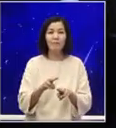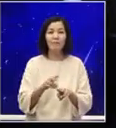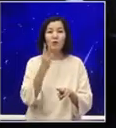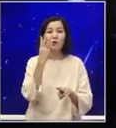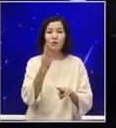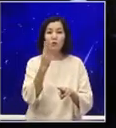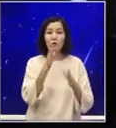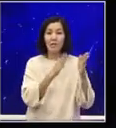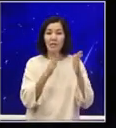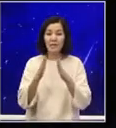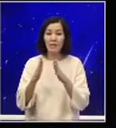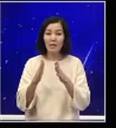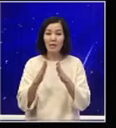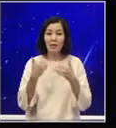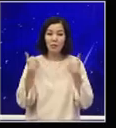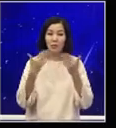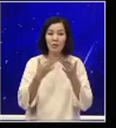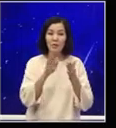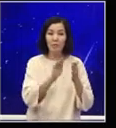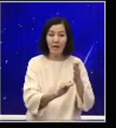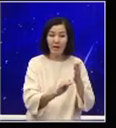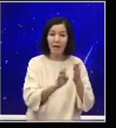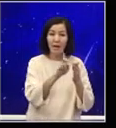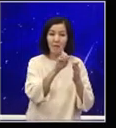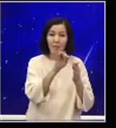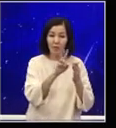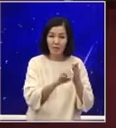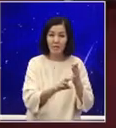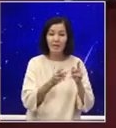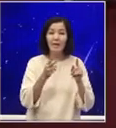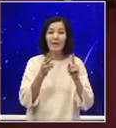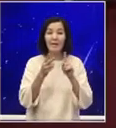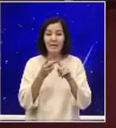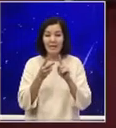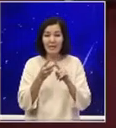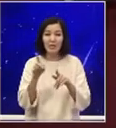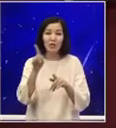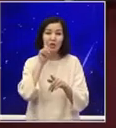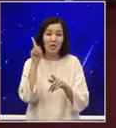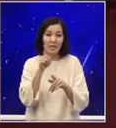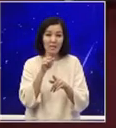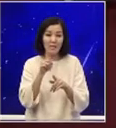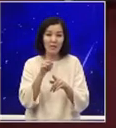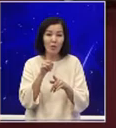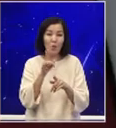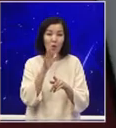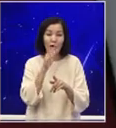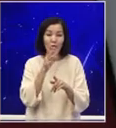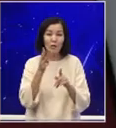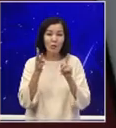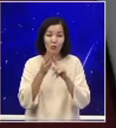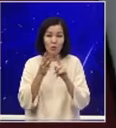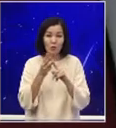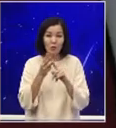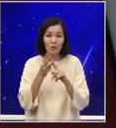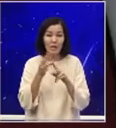кезеңі жеке-жеке көрсетіледі. Мұнда бала Әбу Насырды дулат жара басып сахналаса, жас кезін Жасұлан Заманбеков алып шықты.